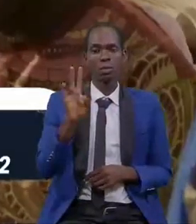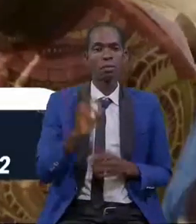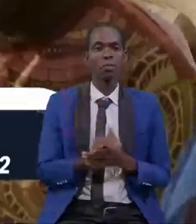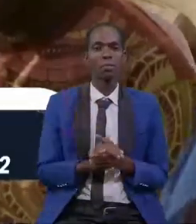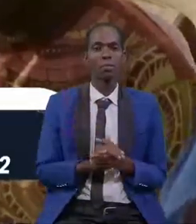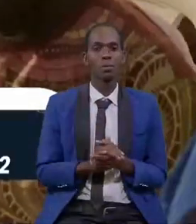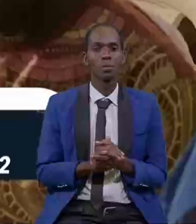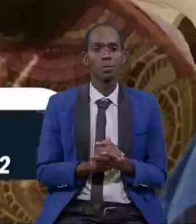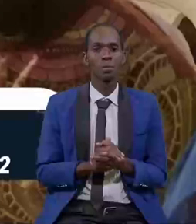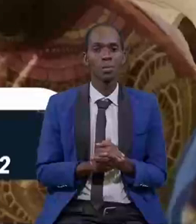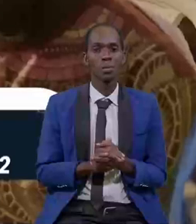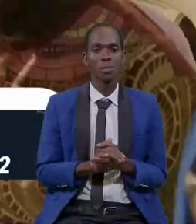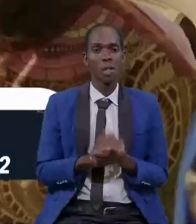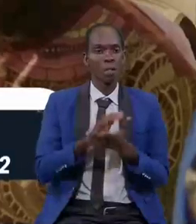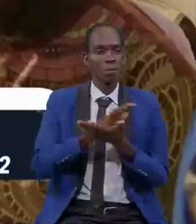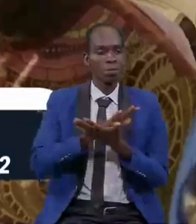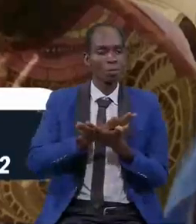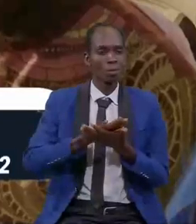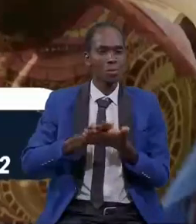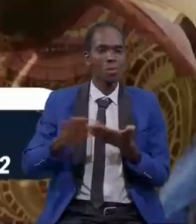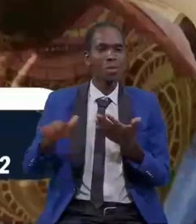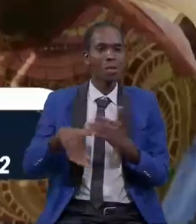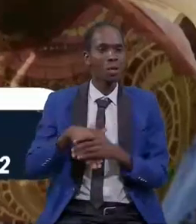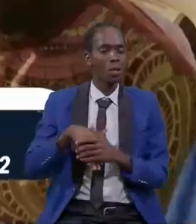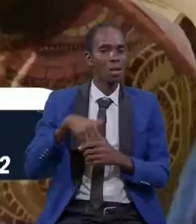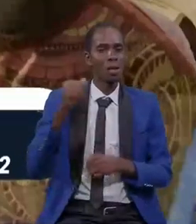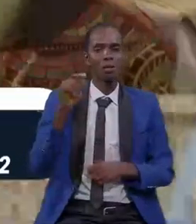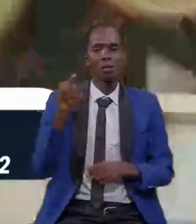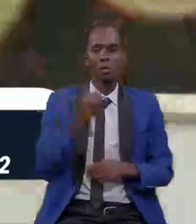verset 7, 1 Corinthiens 5, 7.